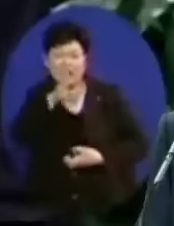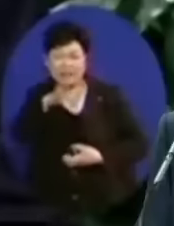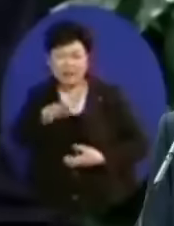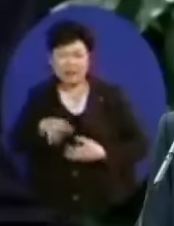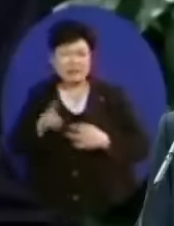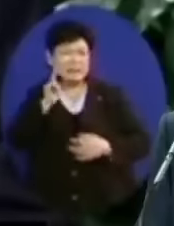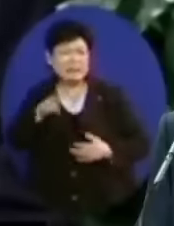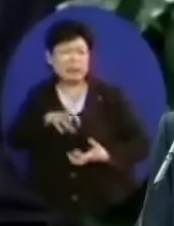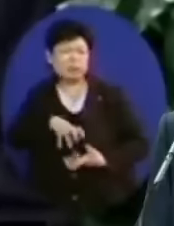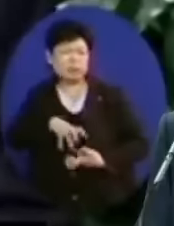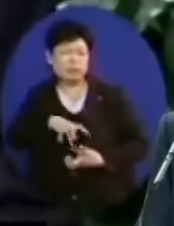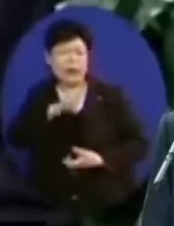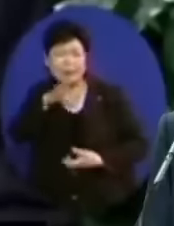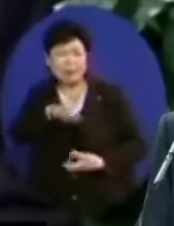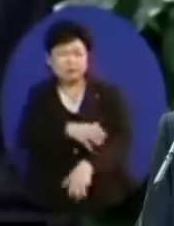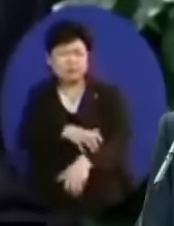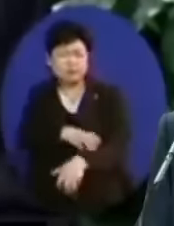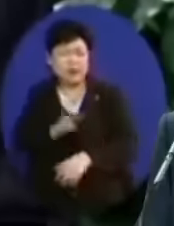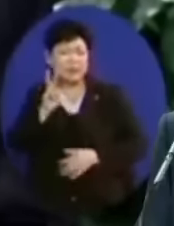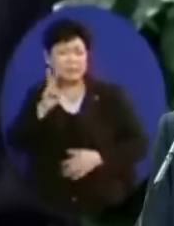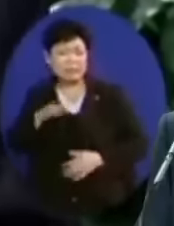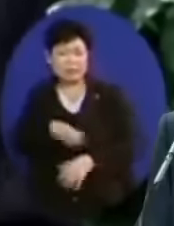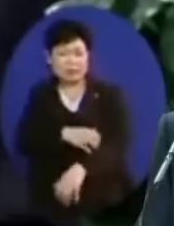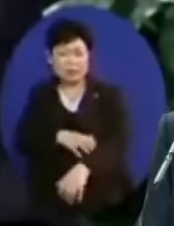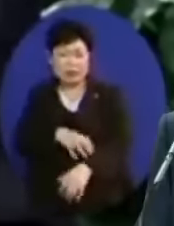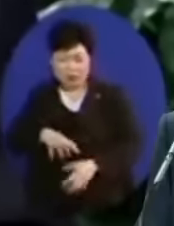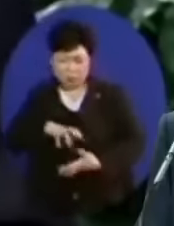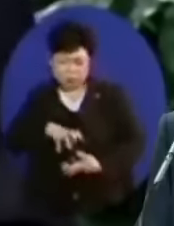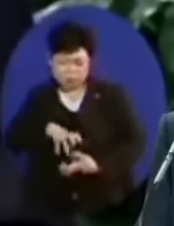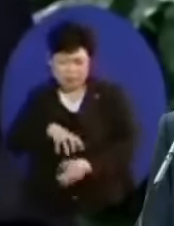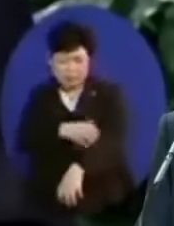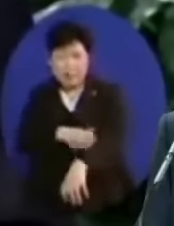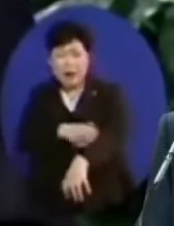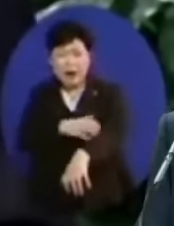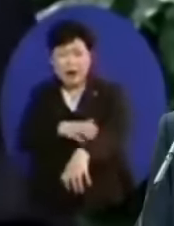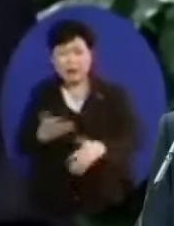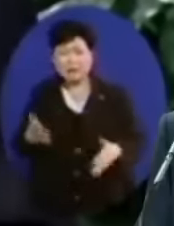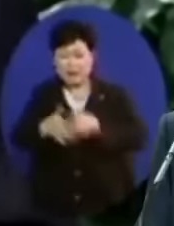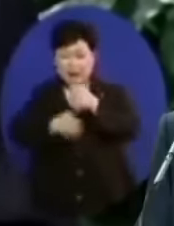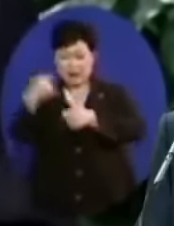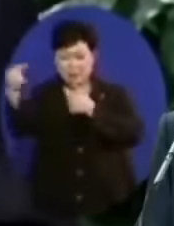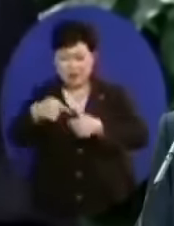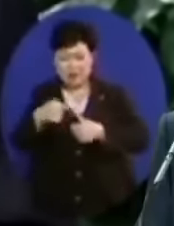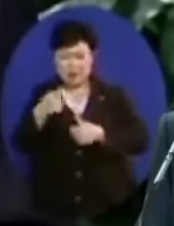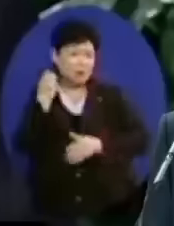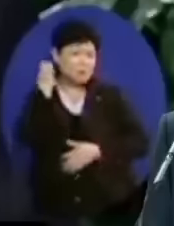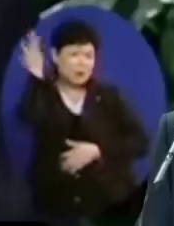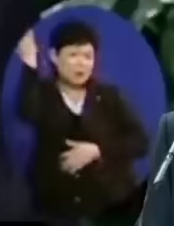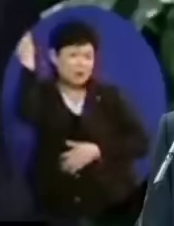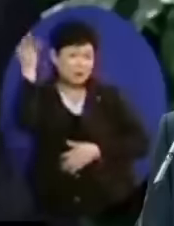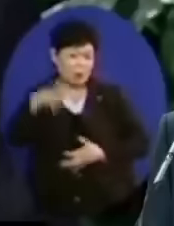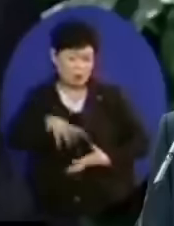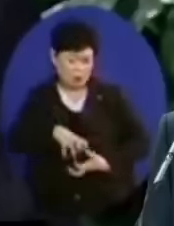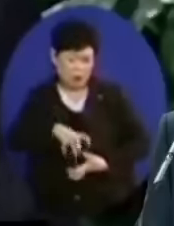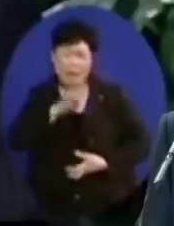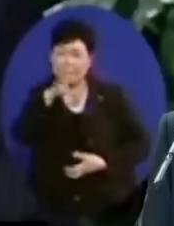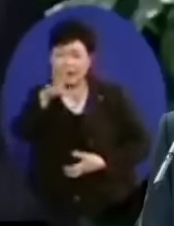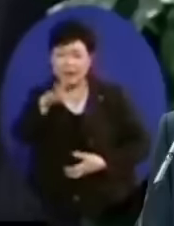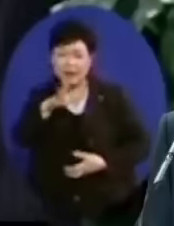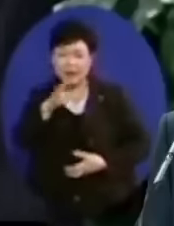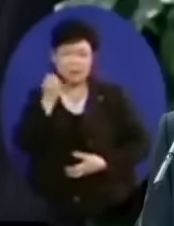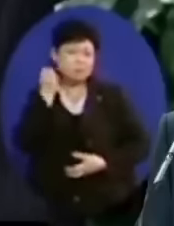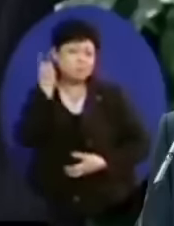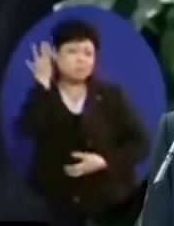있어도 소화가 안 되고 사흘이 있어도 소화가 안 됩니다. 하나님이 명령을 내리니까 소화가 안 돼요. 물고기는